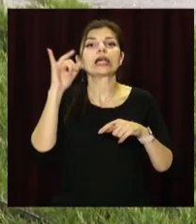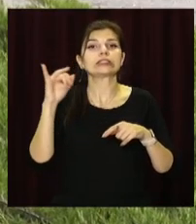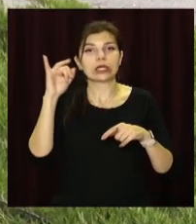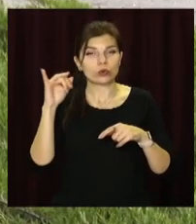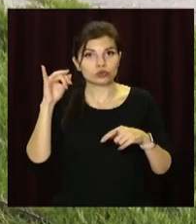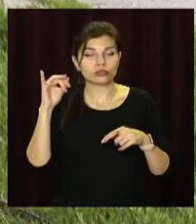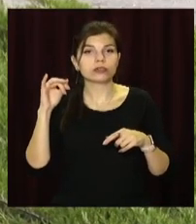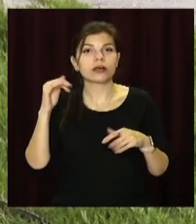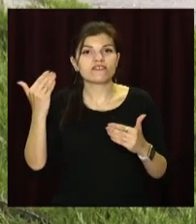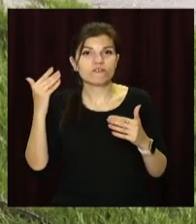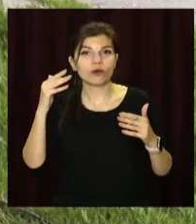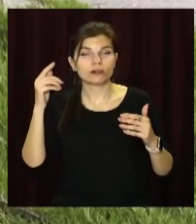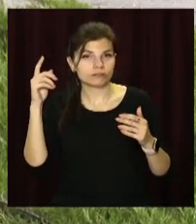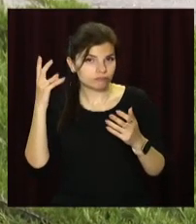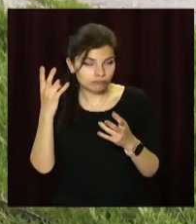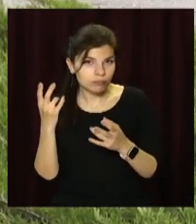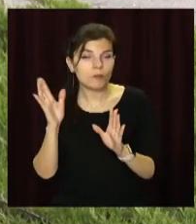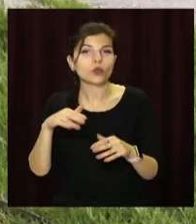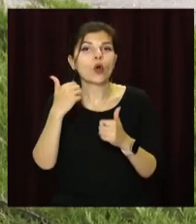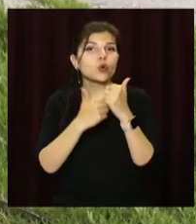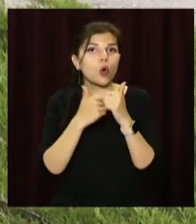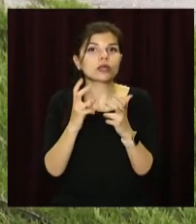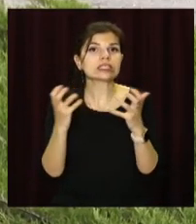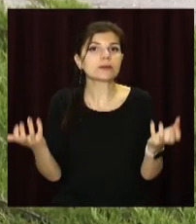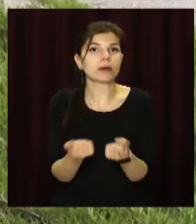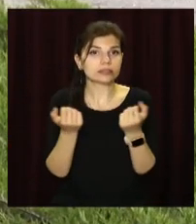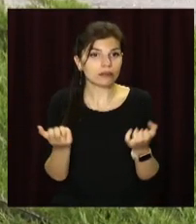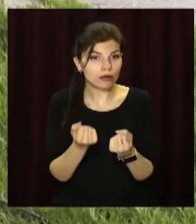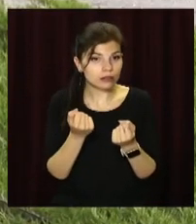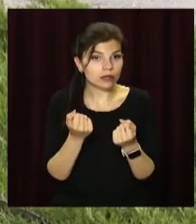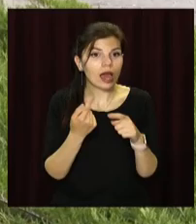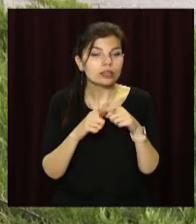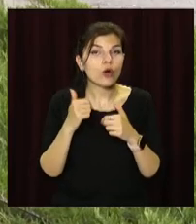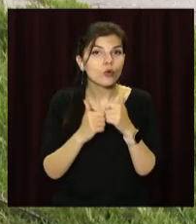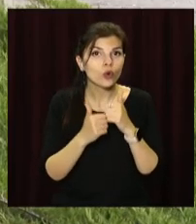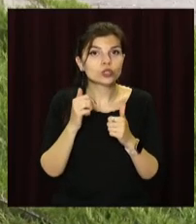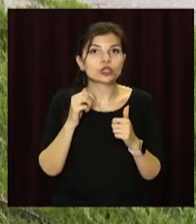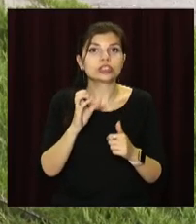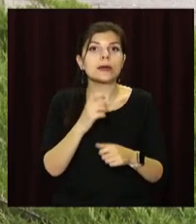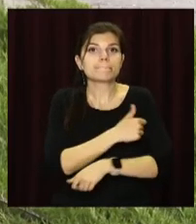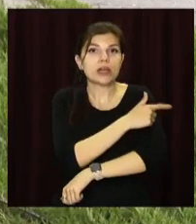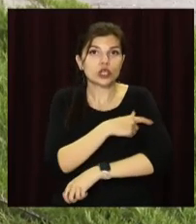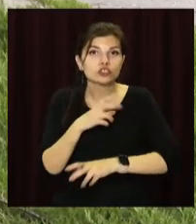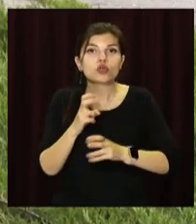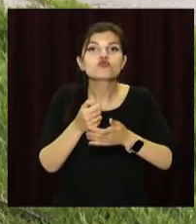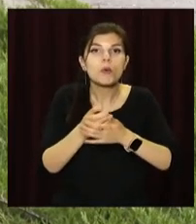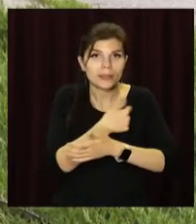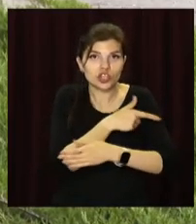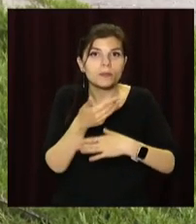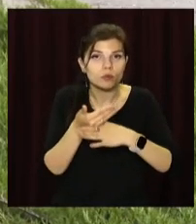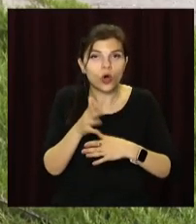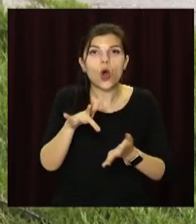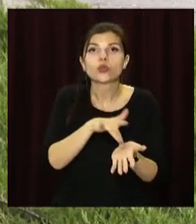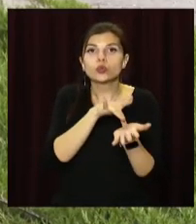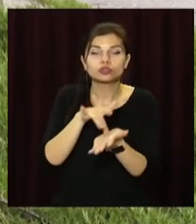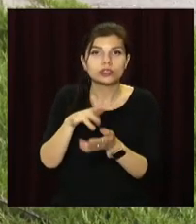конкурс, потім в нас буде конкурс «Рятівник», це конкурс з домедичної підготовки, туристична